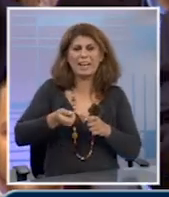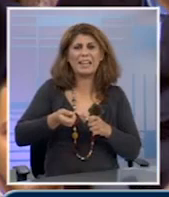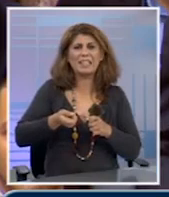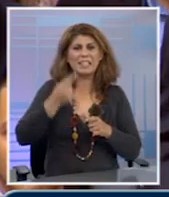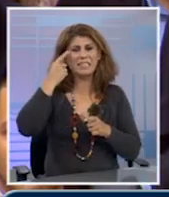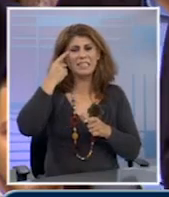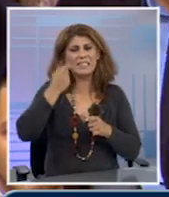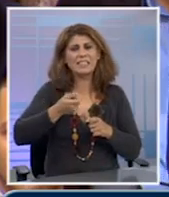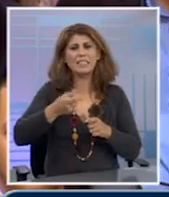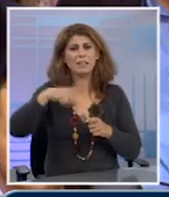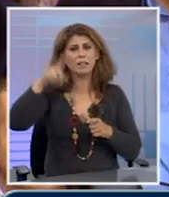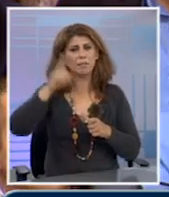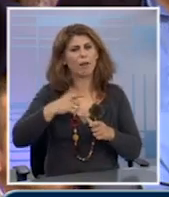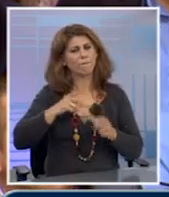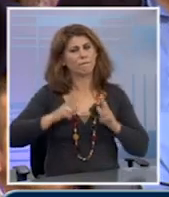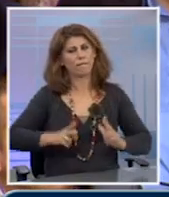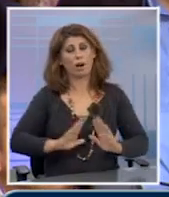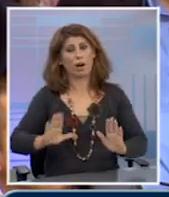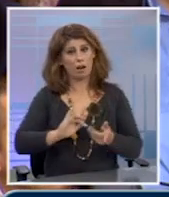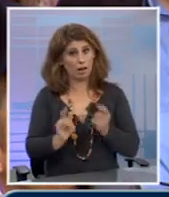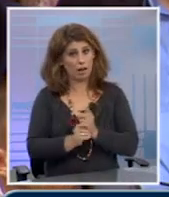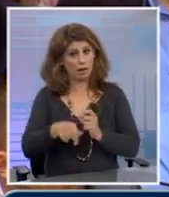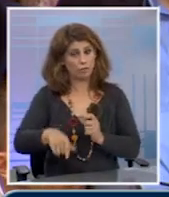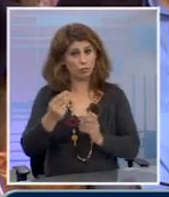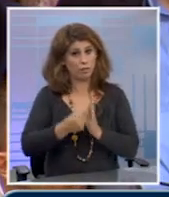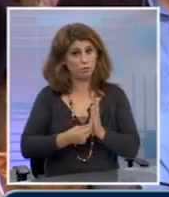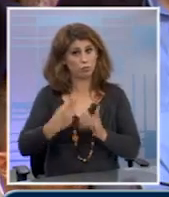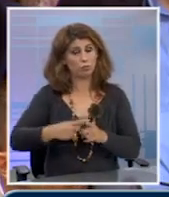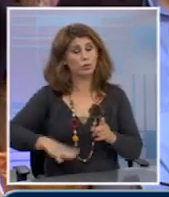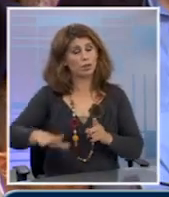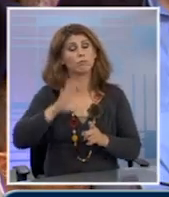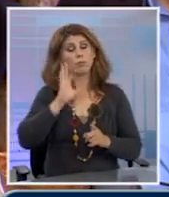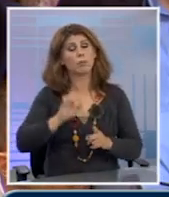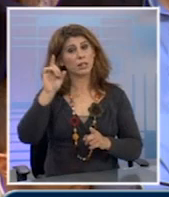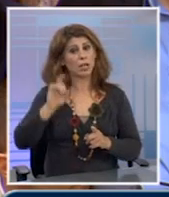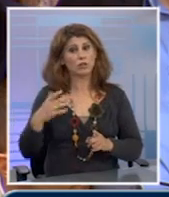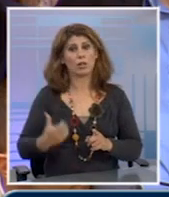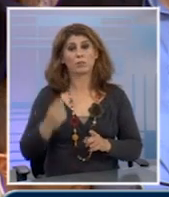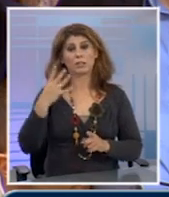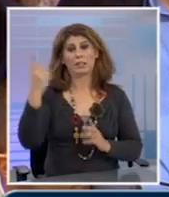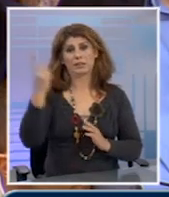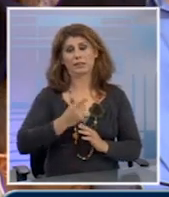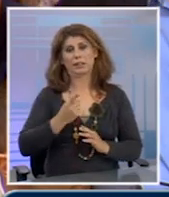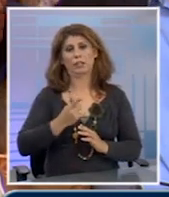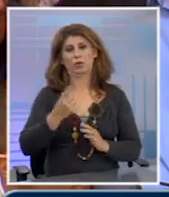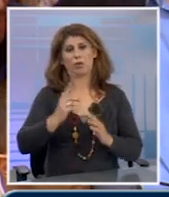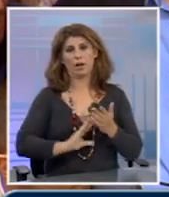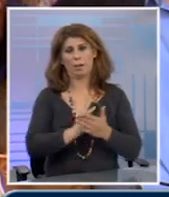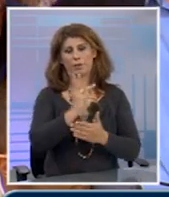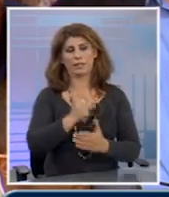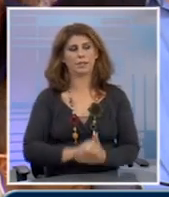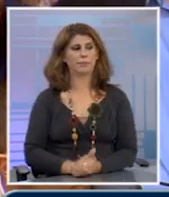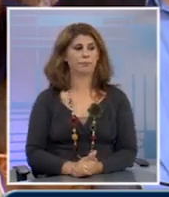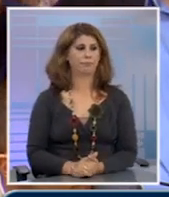είναι ικανοποιημένος εάν μετατρέψει σε τέτοιο βαθμό τον ελληνικό λαό πράγματι ίσως έχουμε 4%